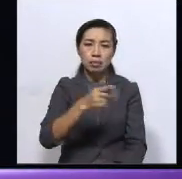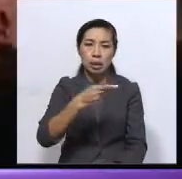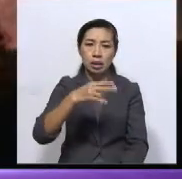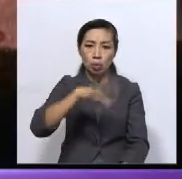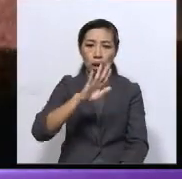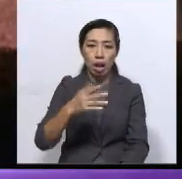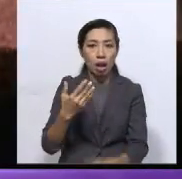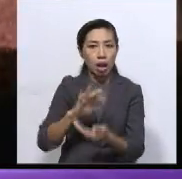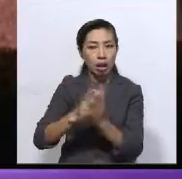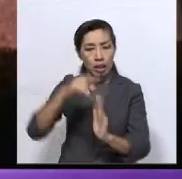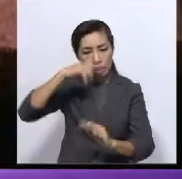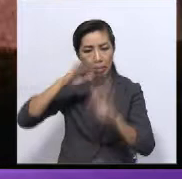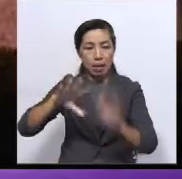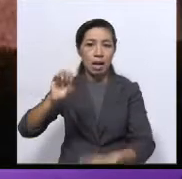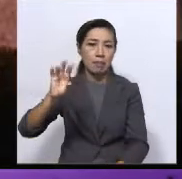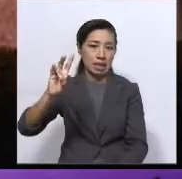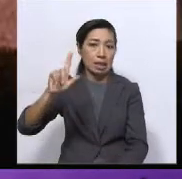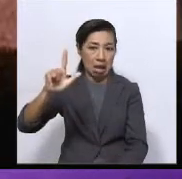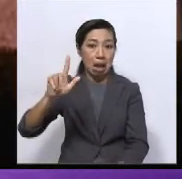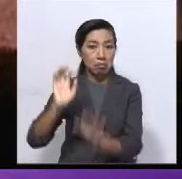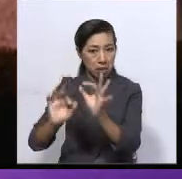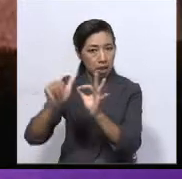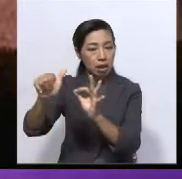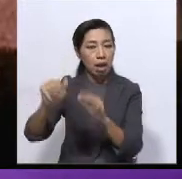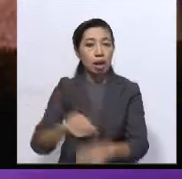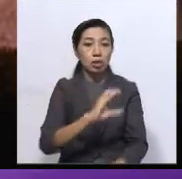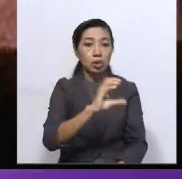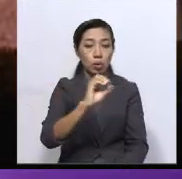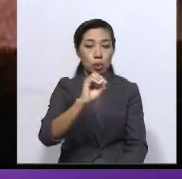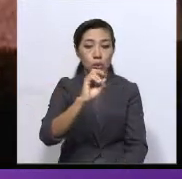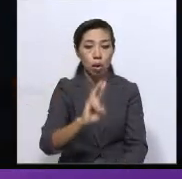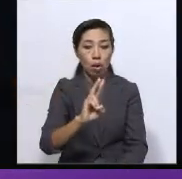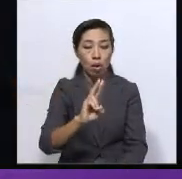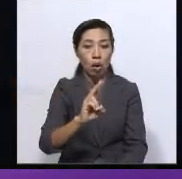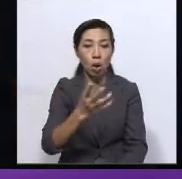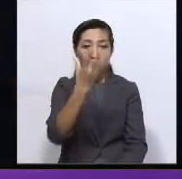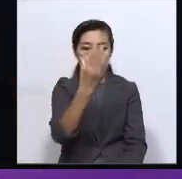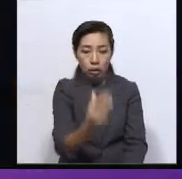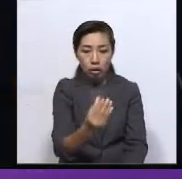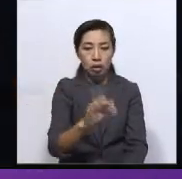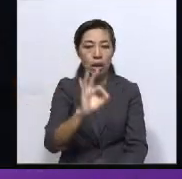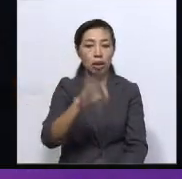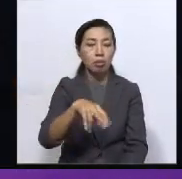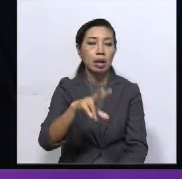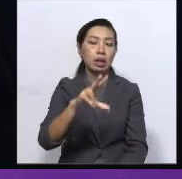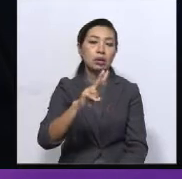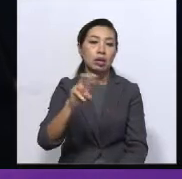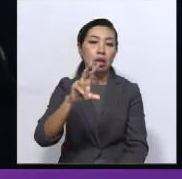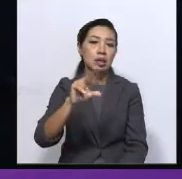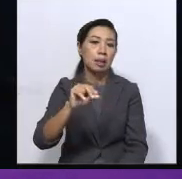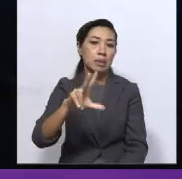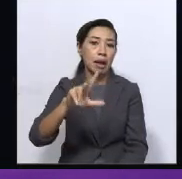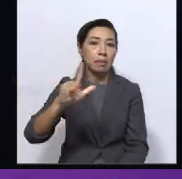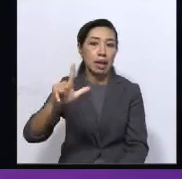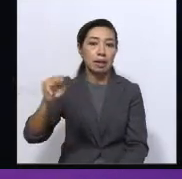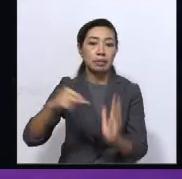เป็นมูลค่ากว่า57ล้านบาทแล้วก็สามารถลดก๊าซคาร์บอนไดออกไซด์ได้9,233 ล้านตันเลยทีเดียว